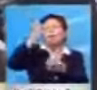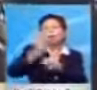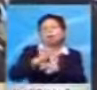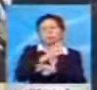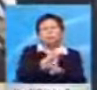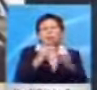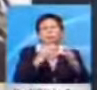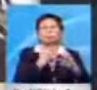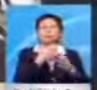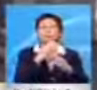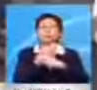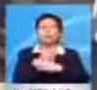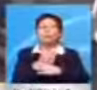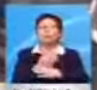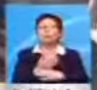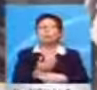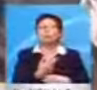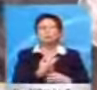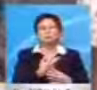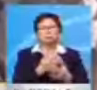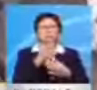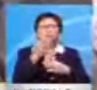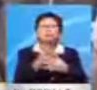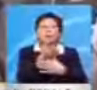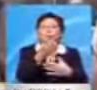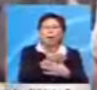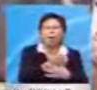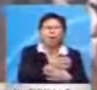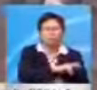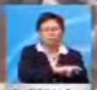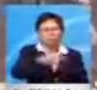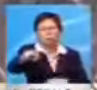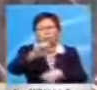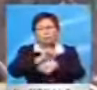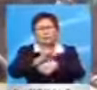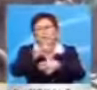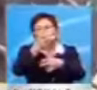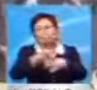membantutkan pergerakan mereka terutama untuk ke tempat